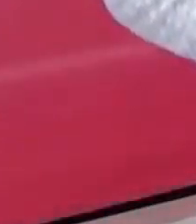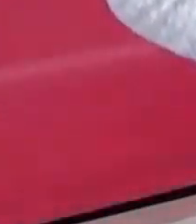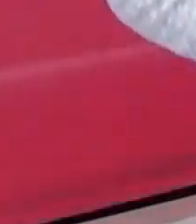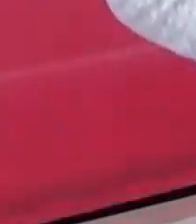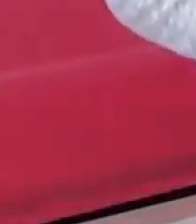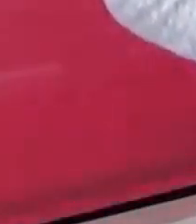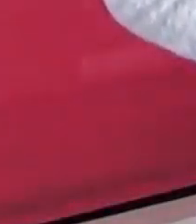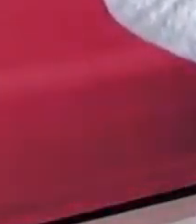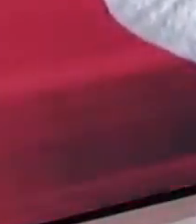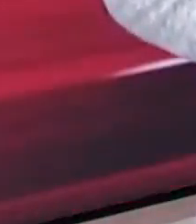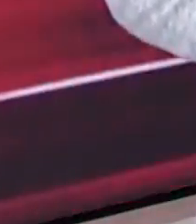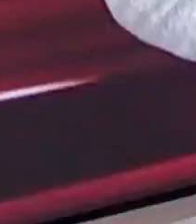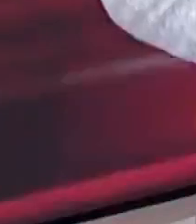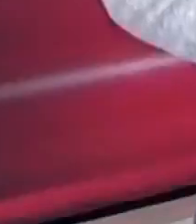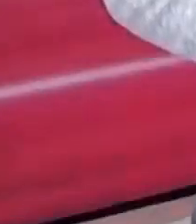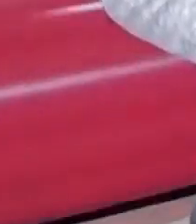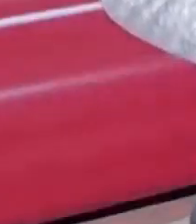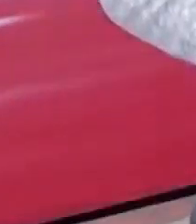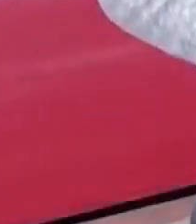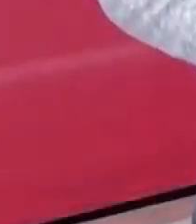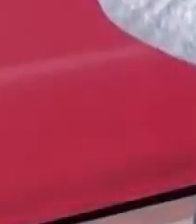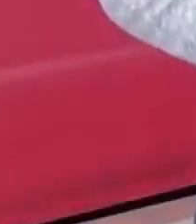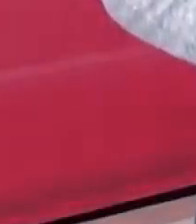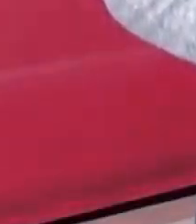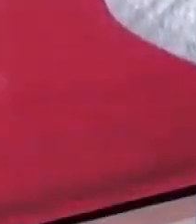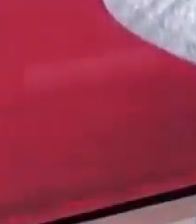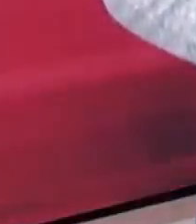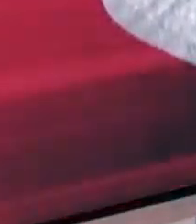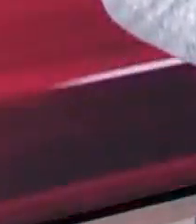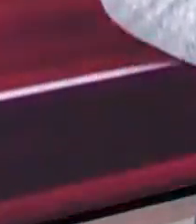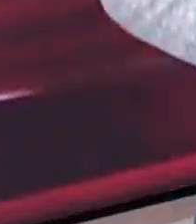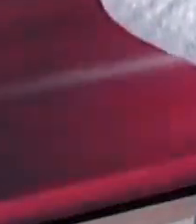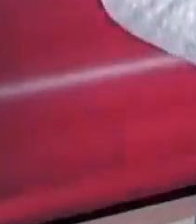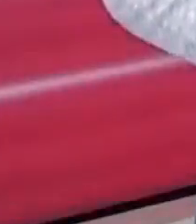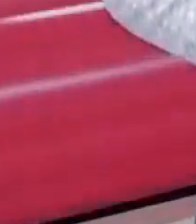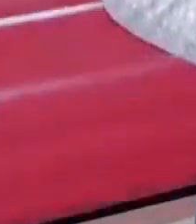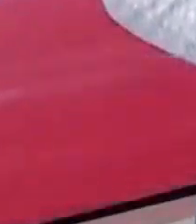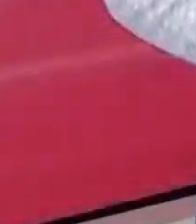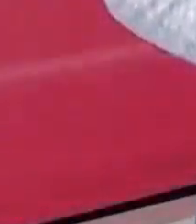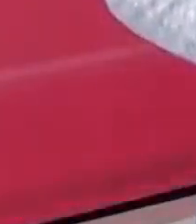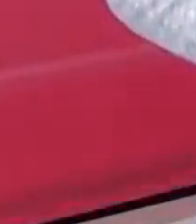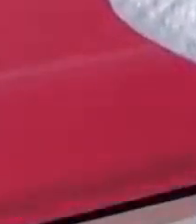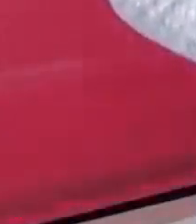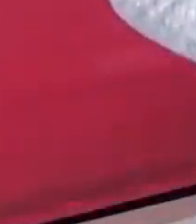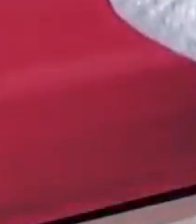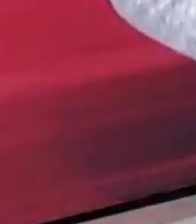bisitahin ang GMA Pinoy TV at www.gmanews.tv.